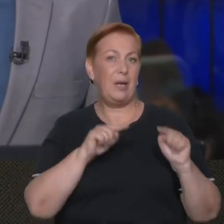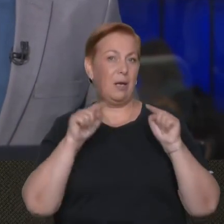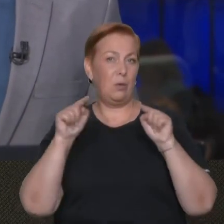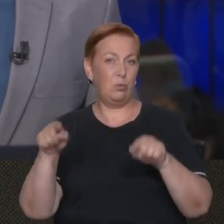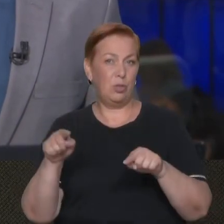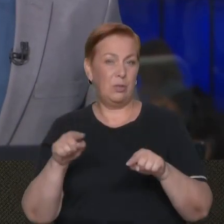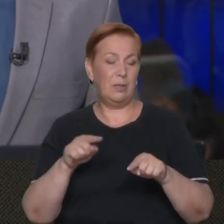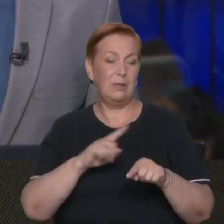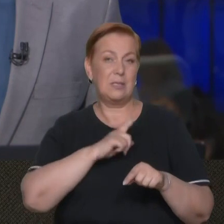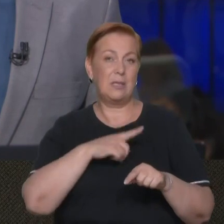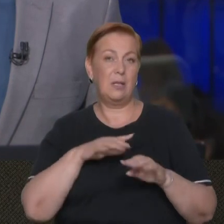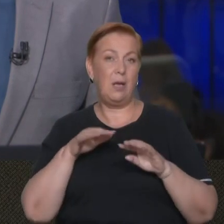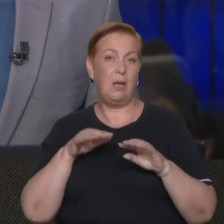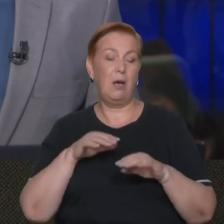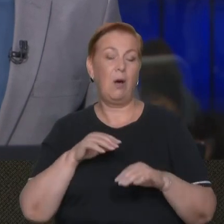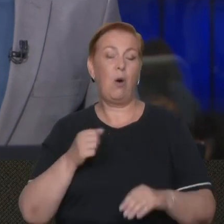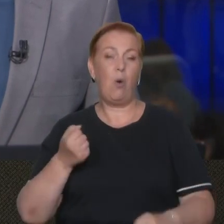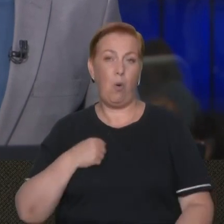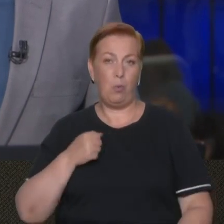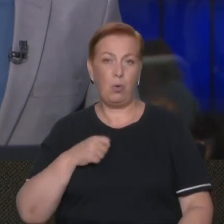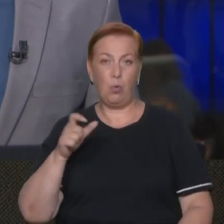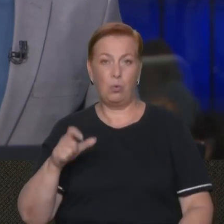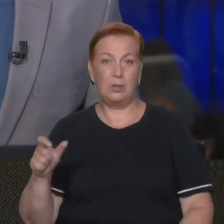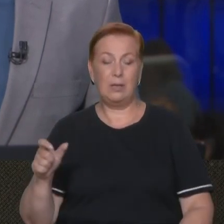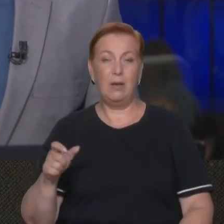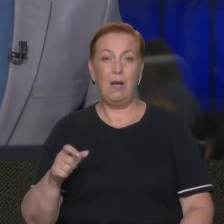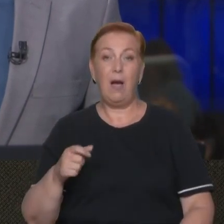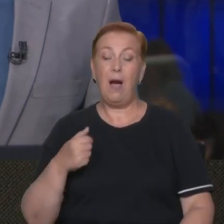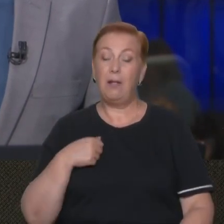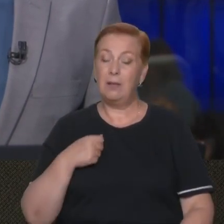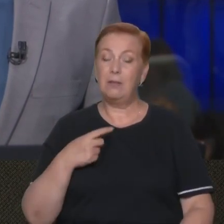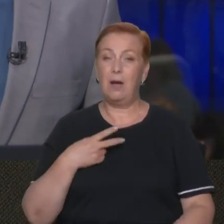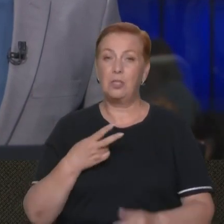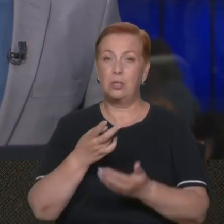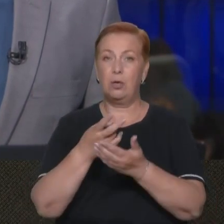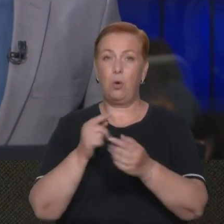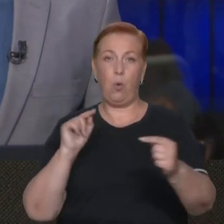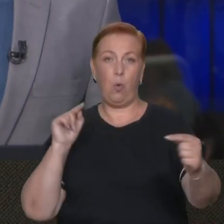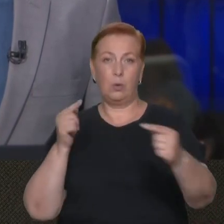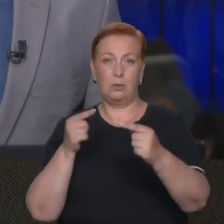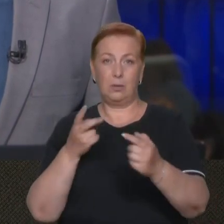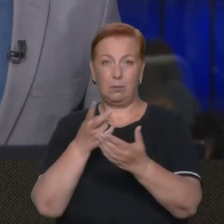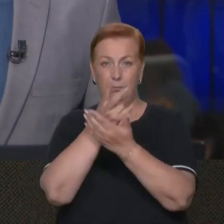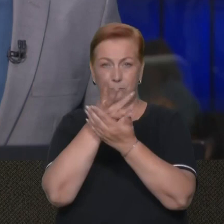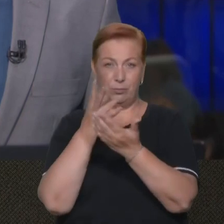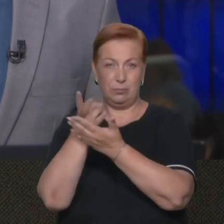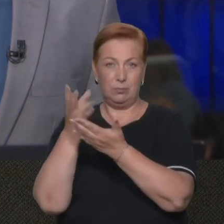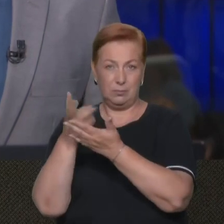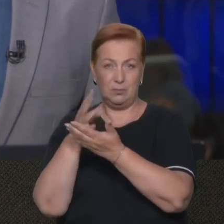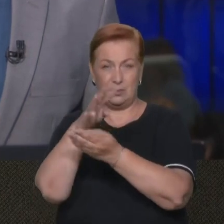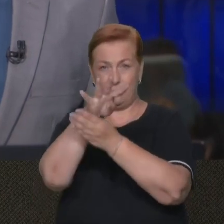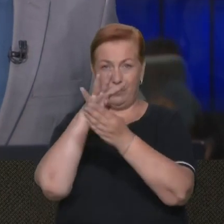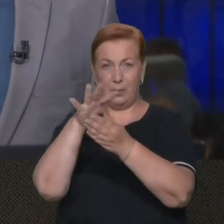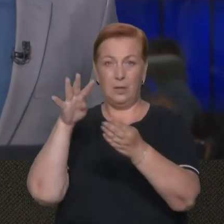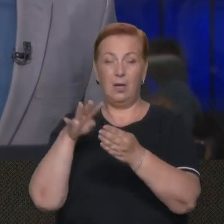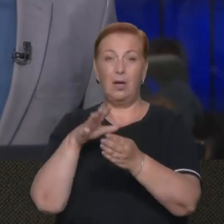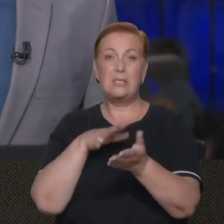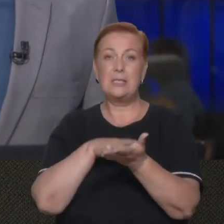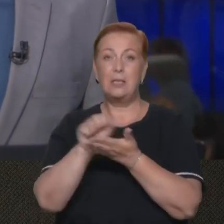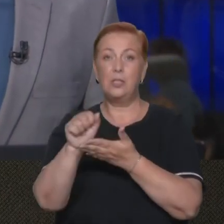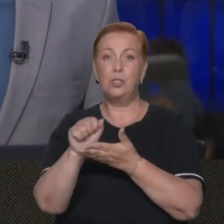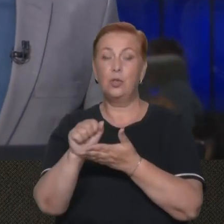напрямок. Однак наша контрбатарейна боротьба досить потужна. За минулу добу знищено аж 10